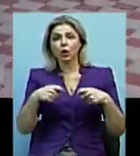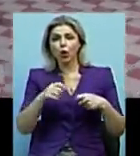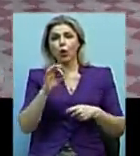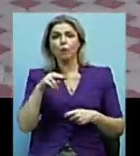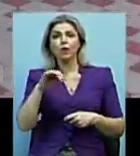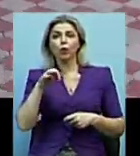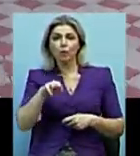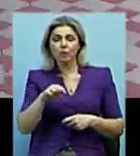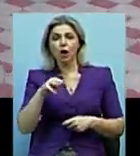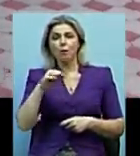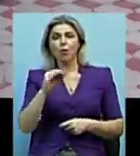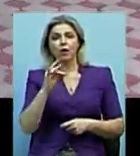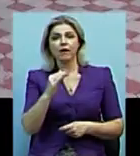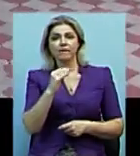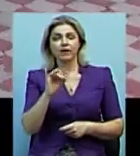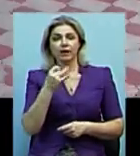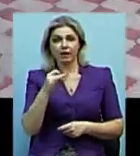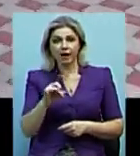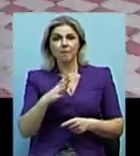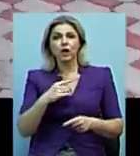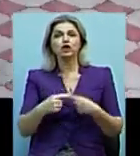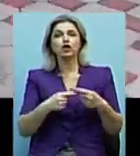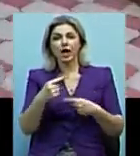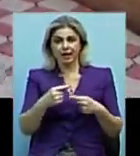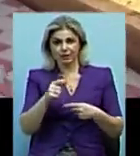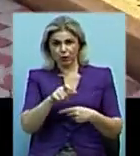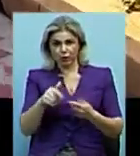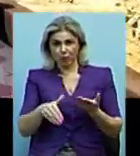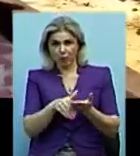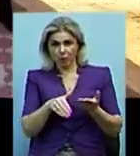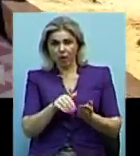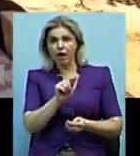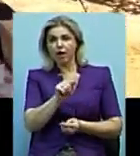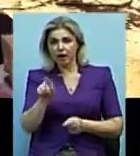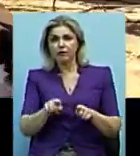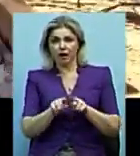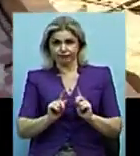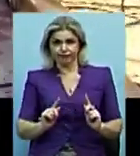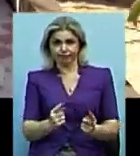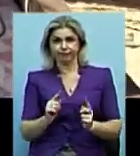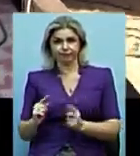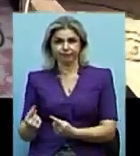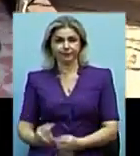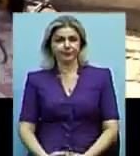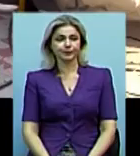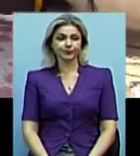та морфієм. Діяли через наркозалежних посередників. Їх також затримали.